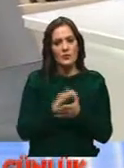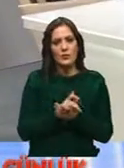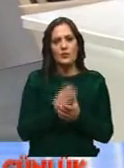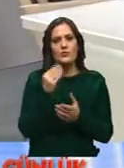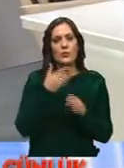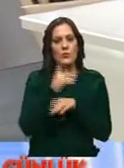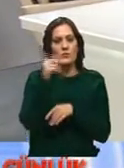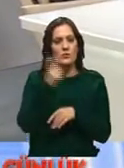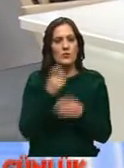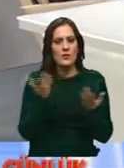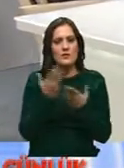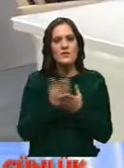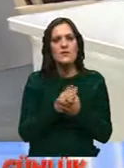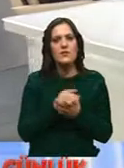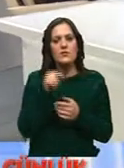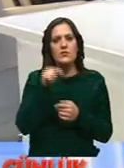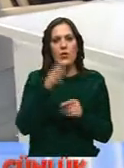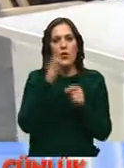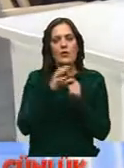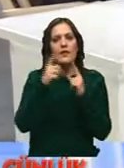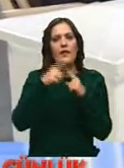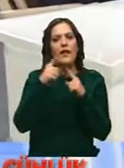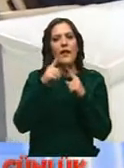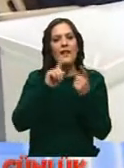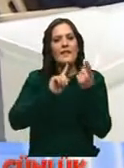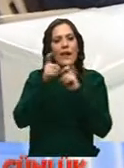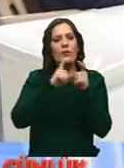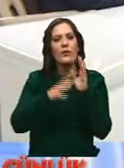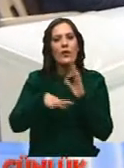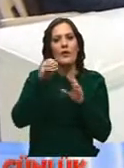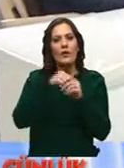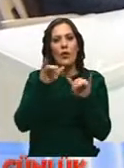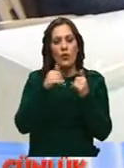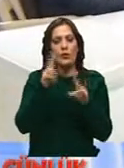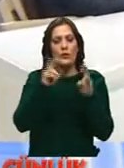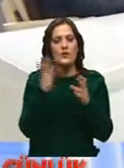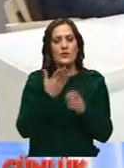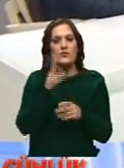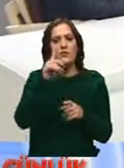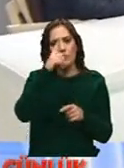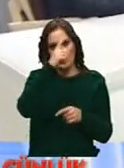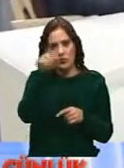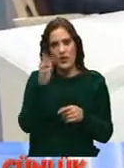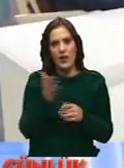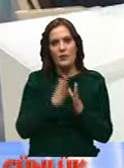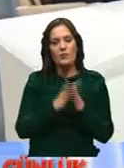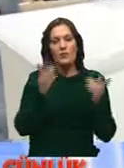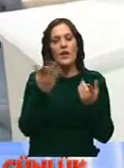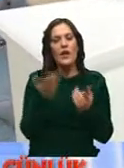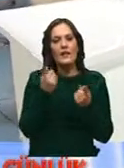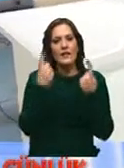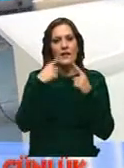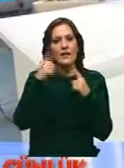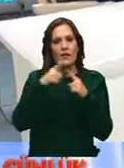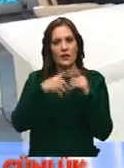çok doğru bir soru aslında. Şöyle, ODTÜ Teknokent yani oyun konusunda aslında Türkiye'nin en büyük, en yetkin